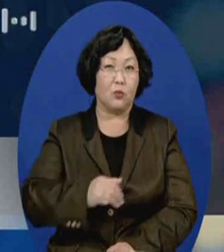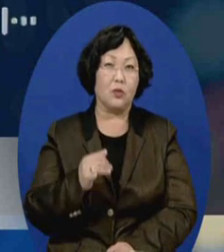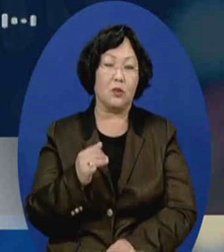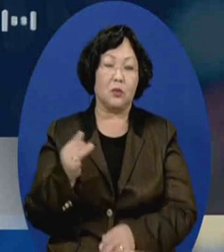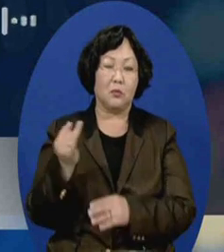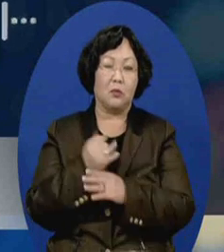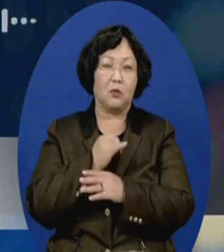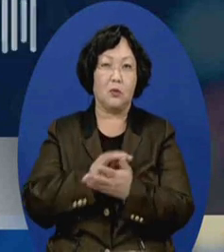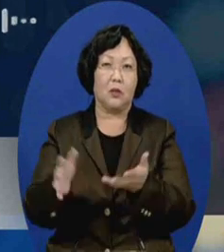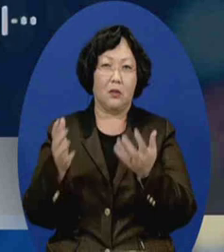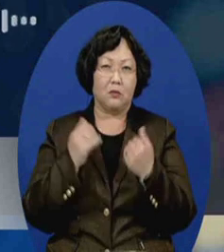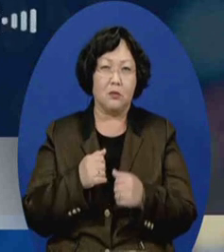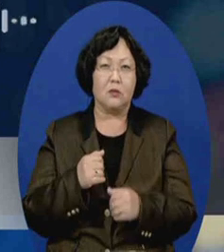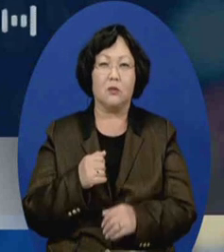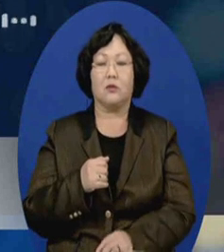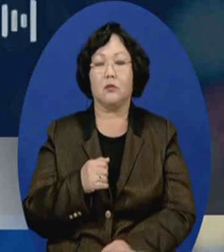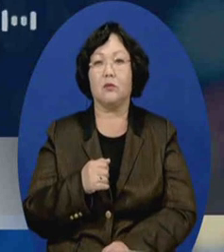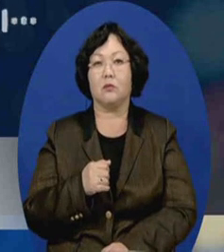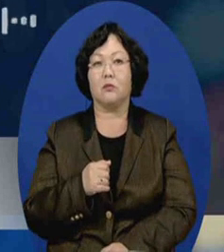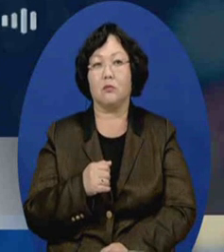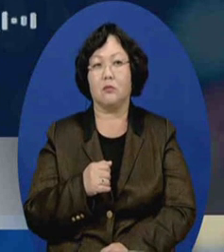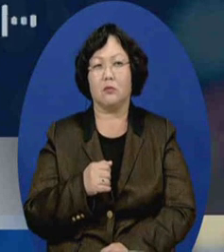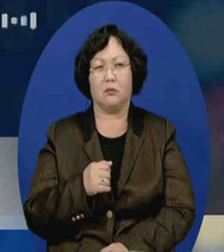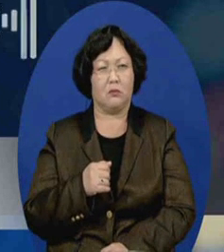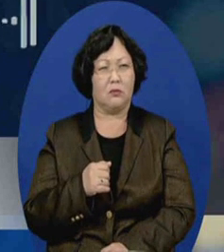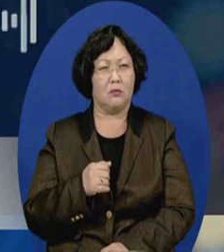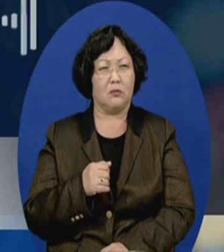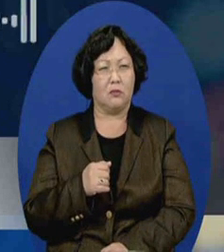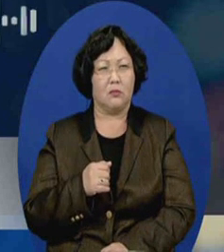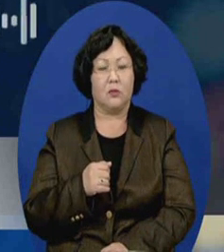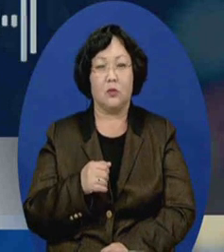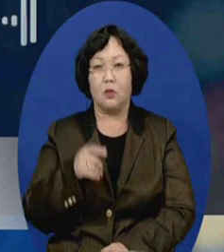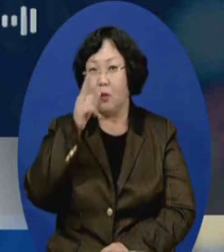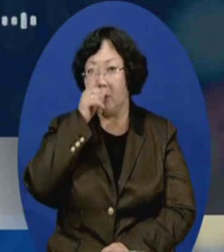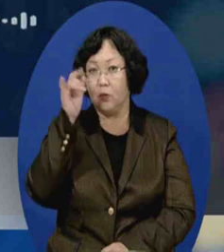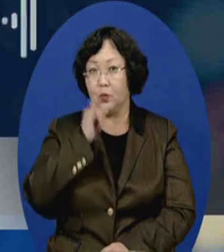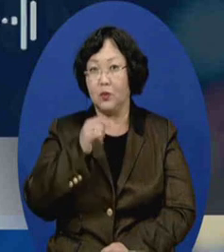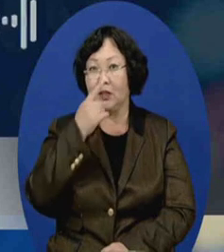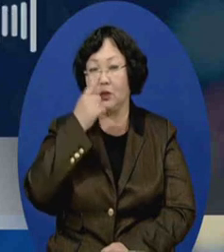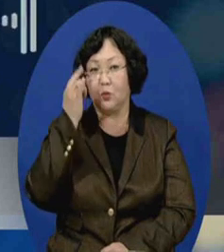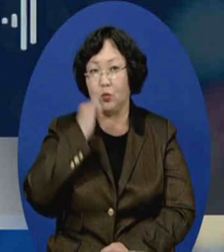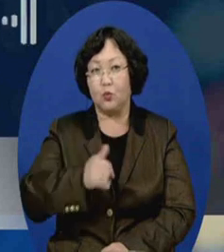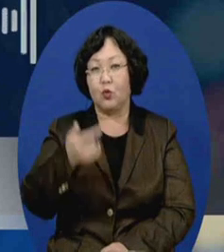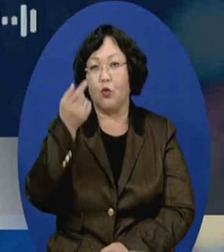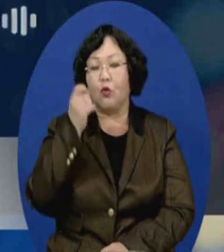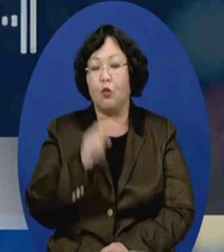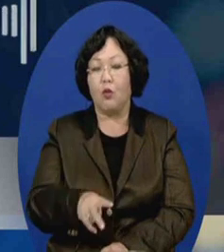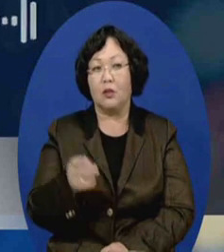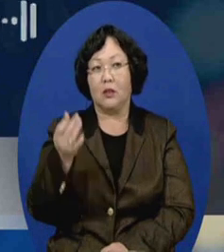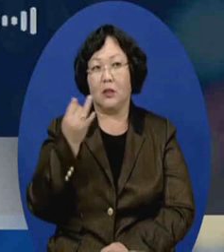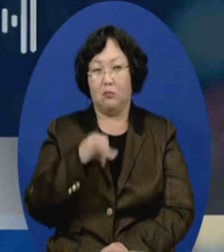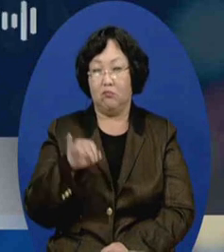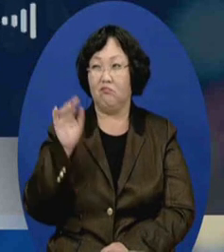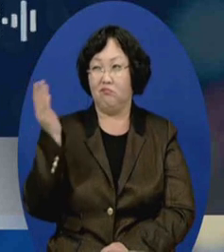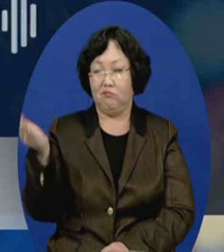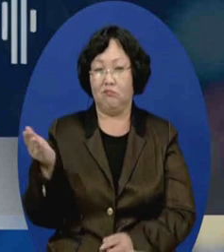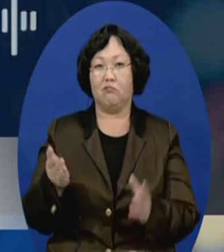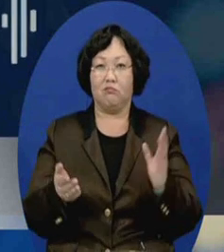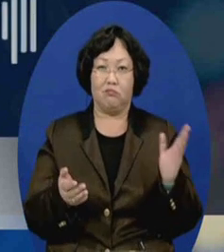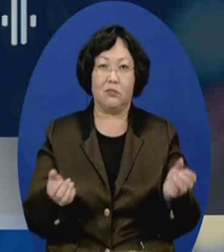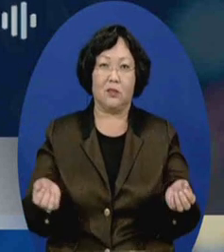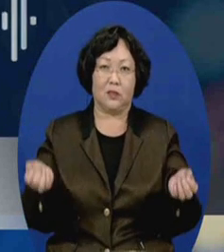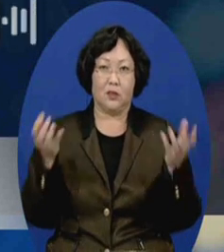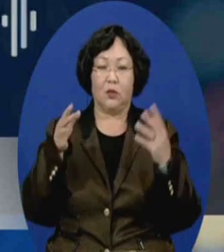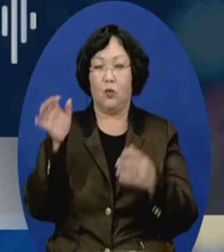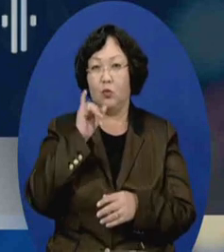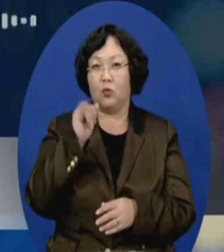авто 100% хараат байгаа асуудал өөр хамгийн таашаа биш та. Орос хятад хоёр дахь нэг гол гол асуудал зүсэд. Тэгээ бид дотооддоо